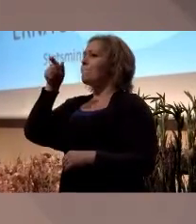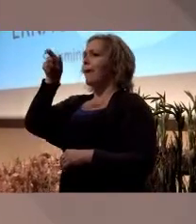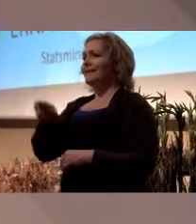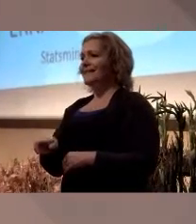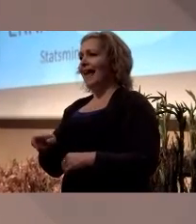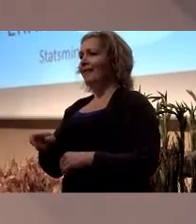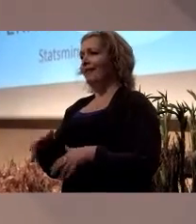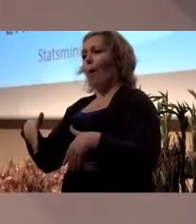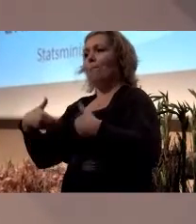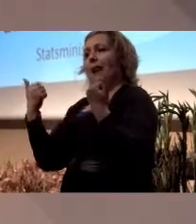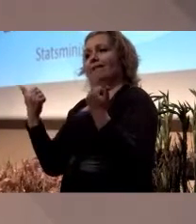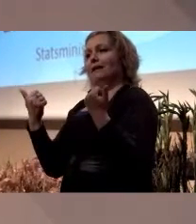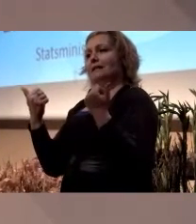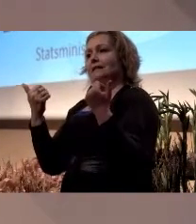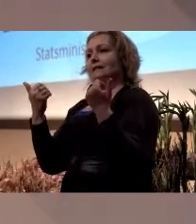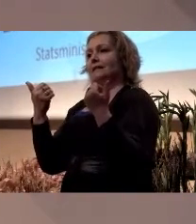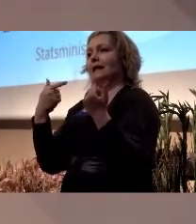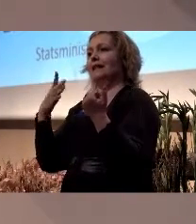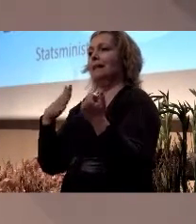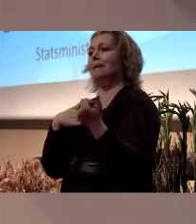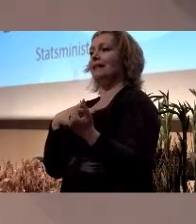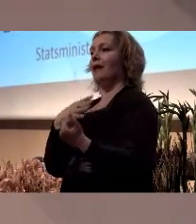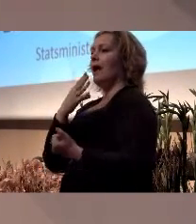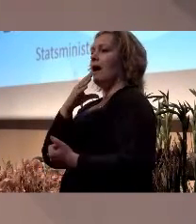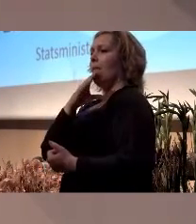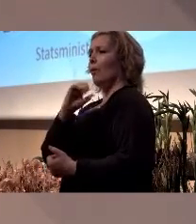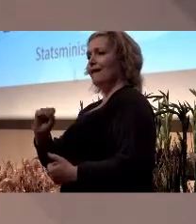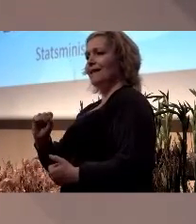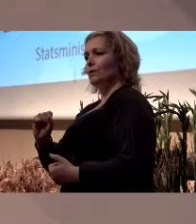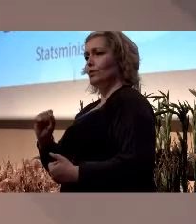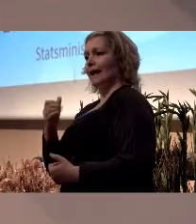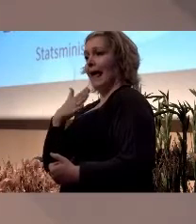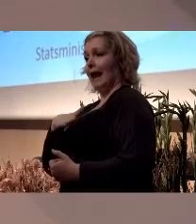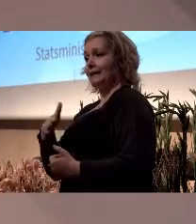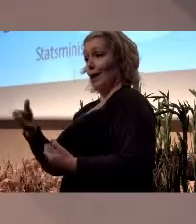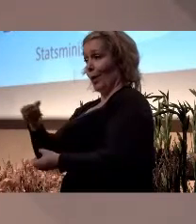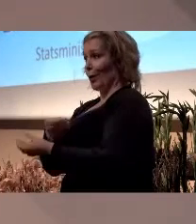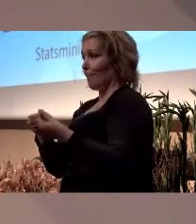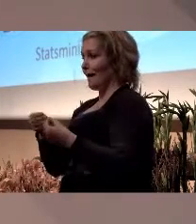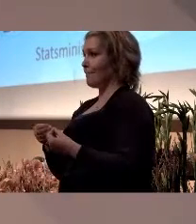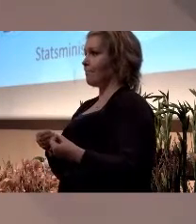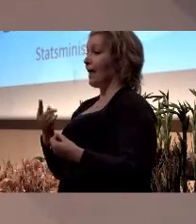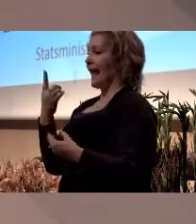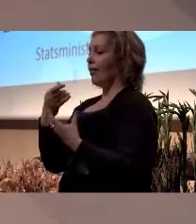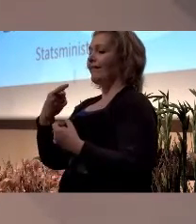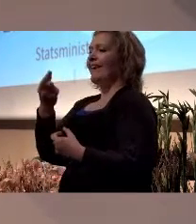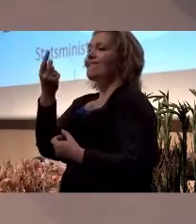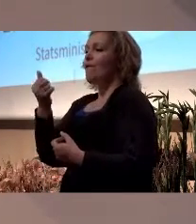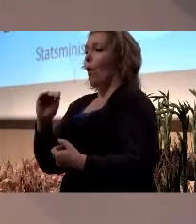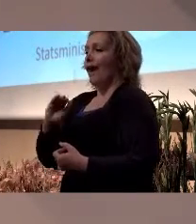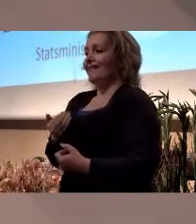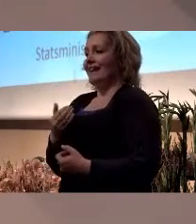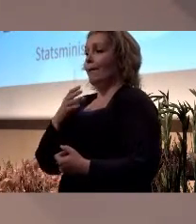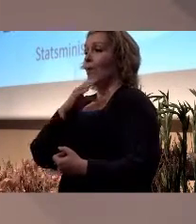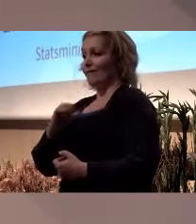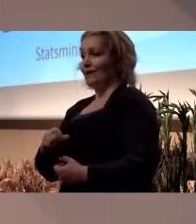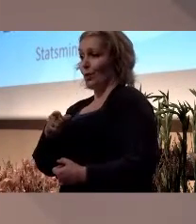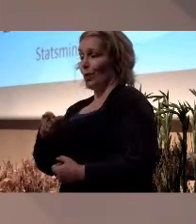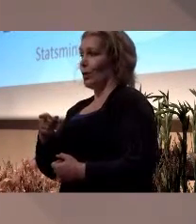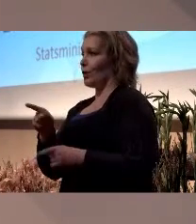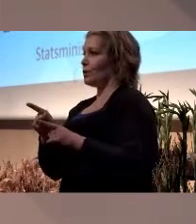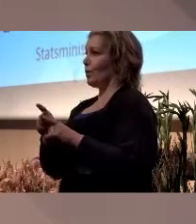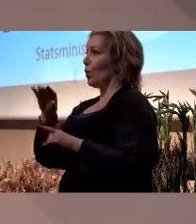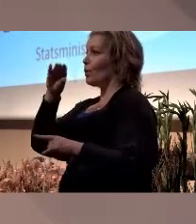pasientopplevelsen til min professor i helseøkonomi. Hun var en av de få kvinnelige professorene